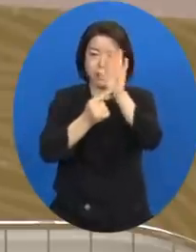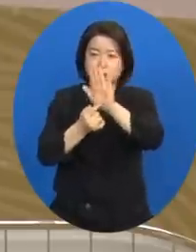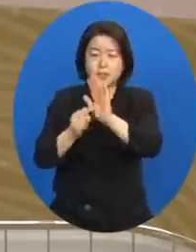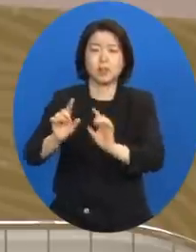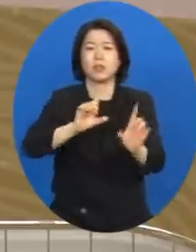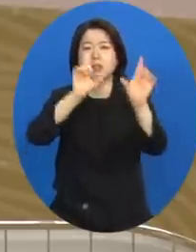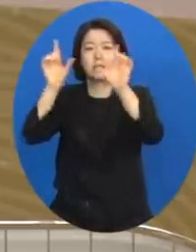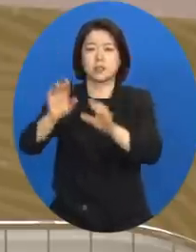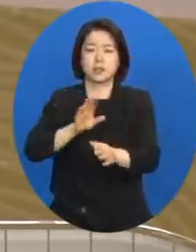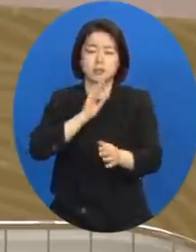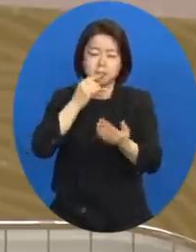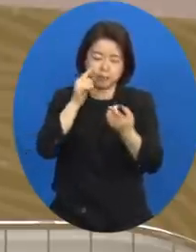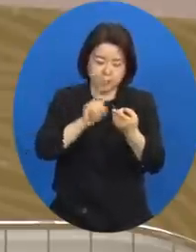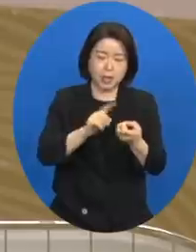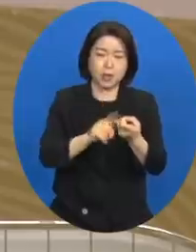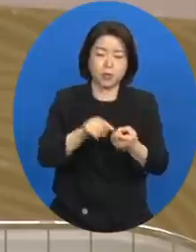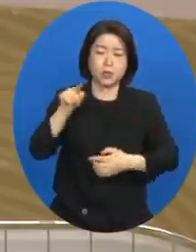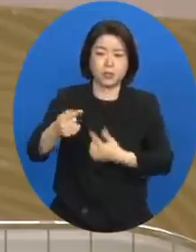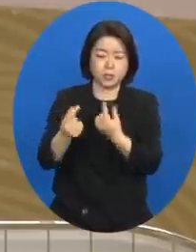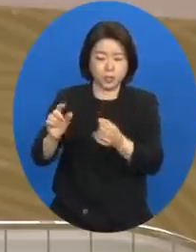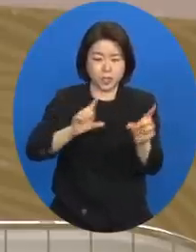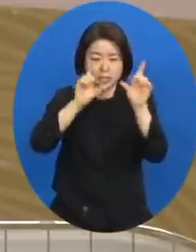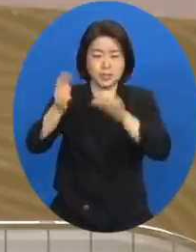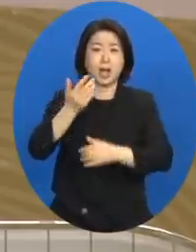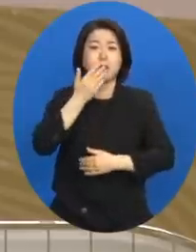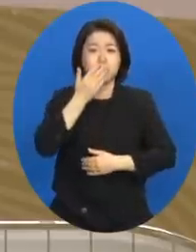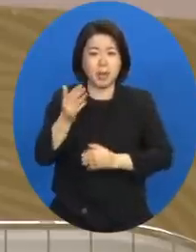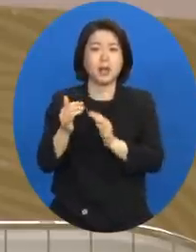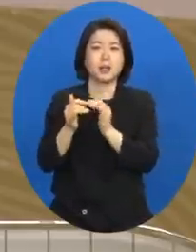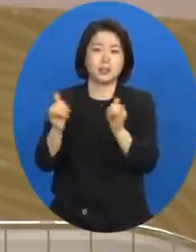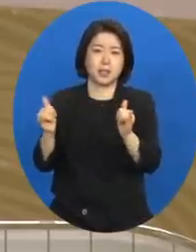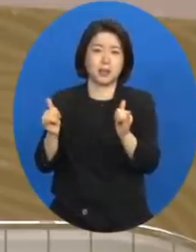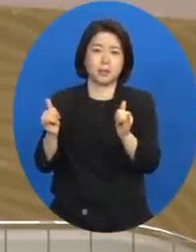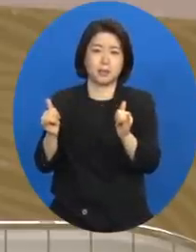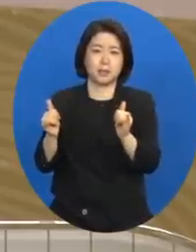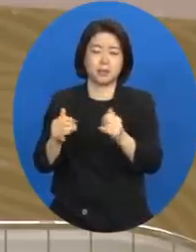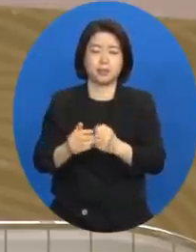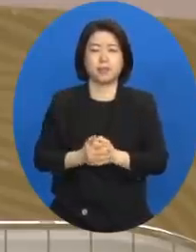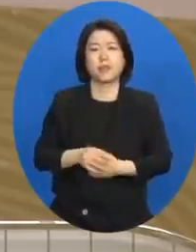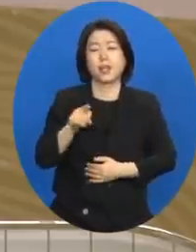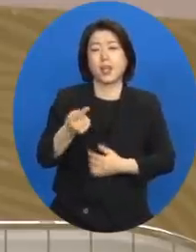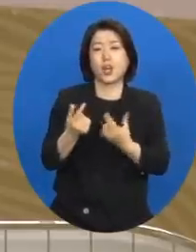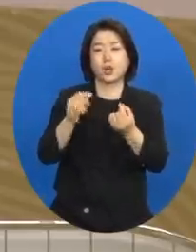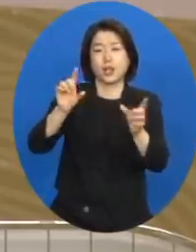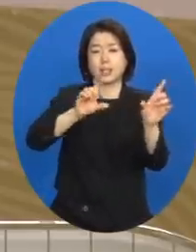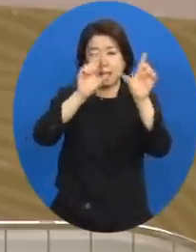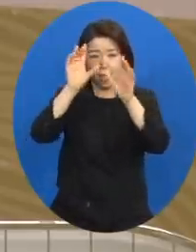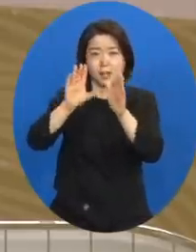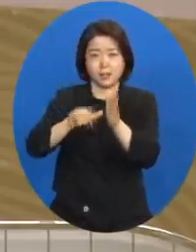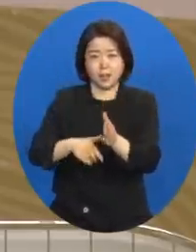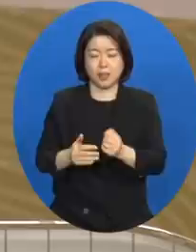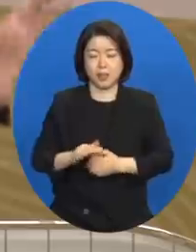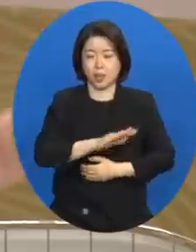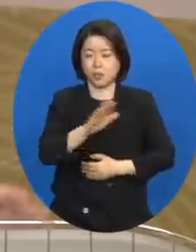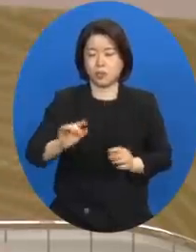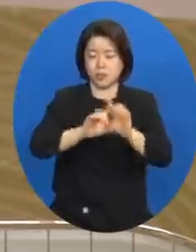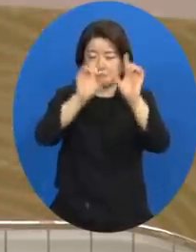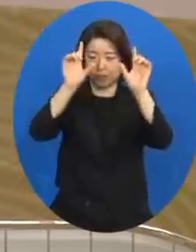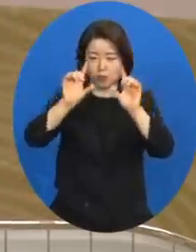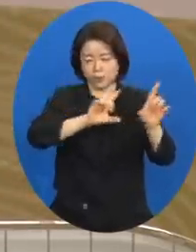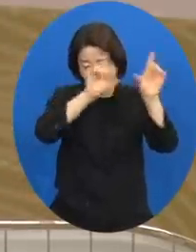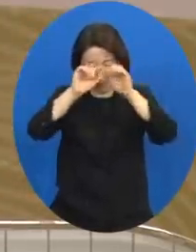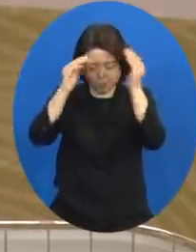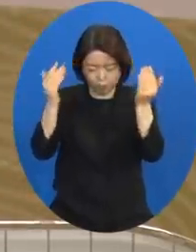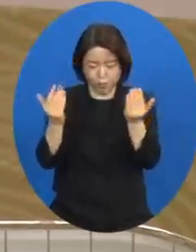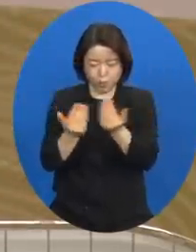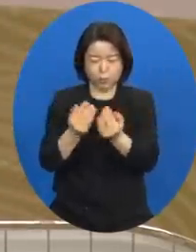살아야 마땅하고 그렇게 살 수 있는 사람입니다. 그렇게 살 때 우리의 삶 전체가 뒤바뀌기